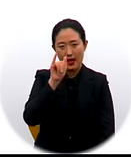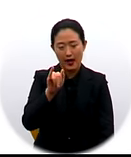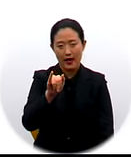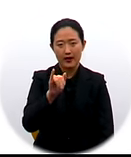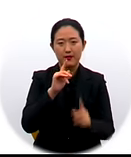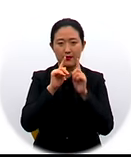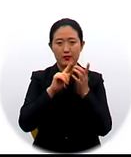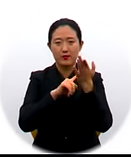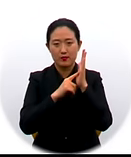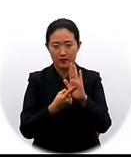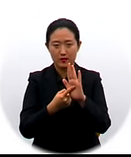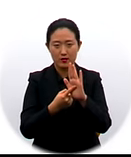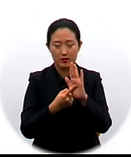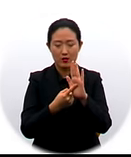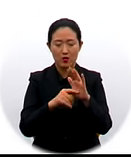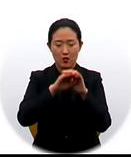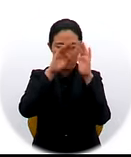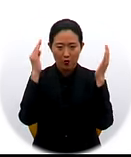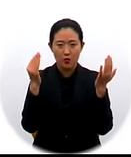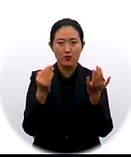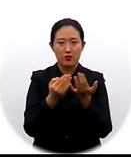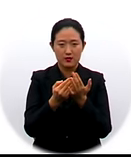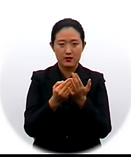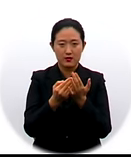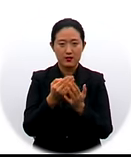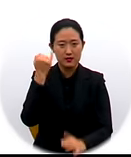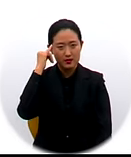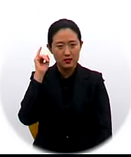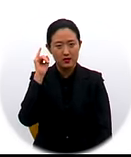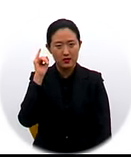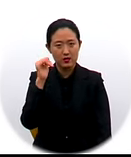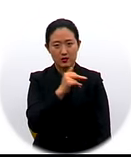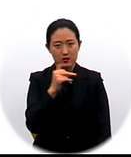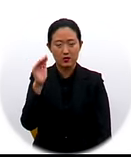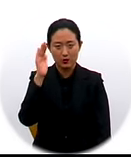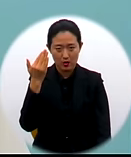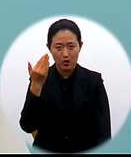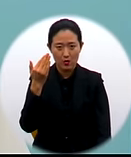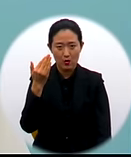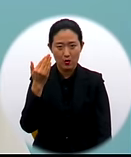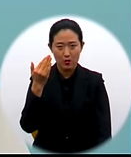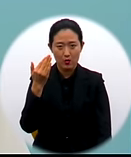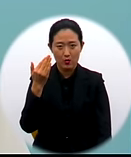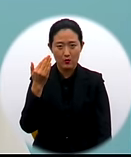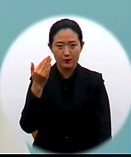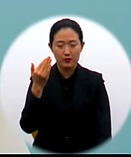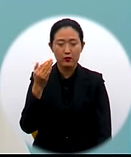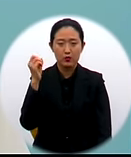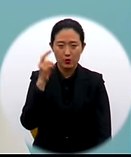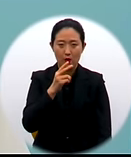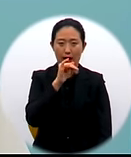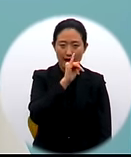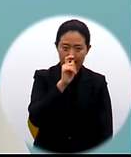초지능화, 그러니까 모든 것들이 지능이 높아지고 서로 연결되는 사회가 올 거라고 보고 있고요. IT와 기계가